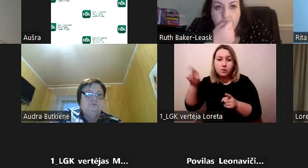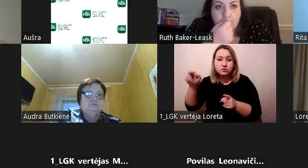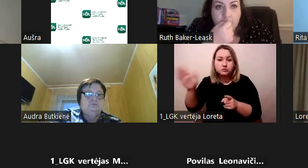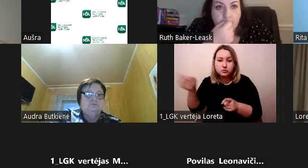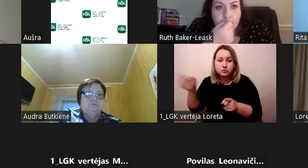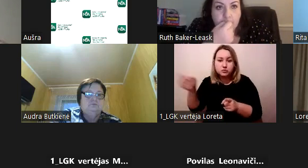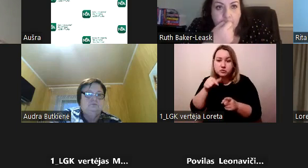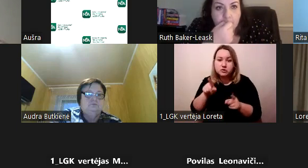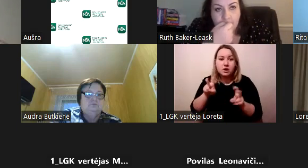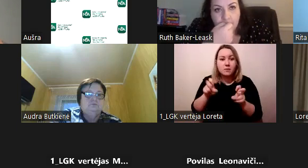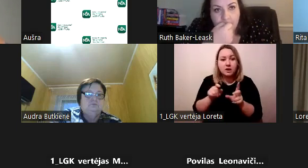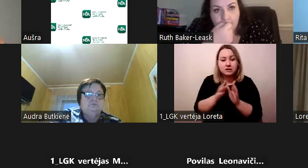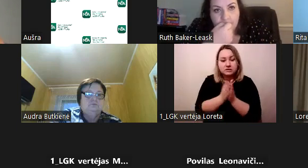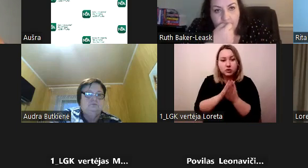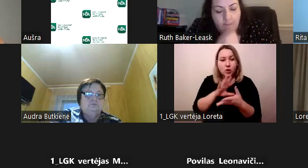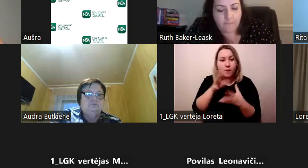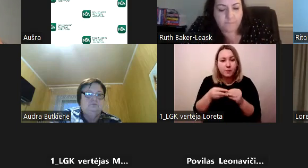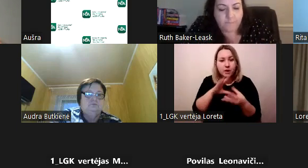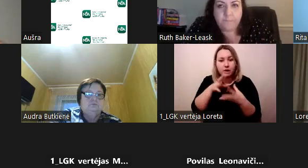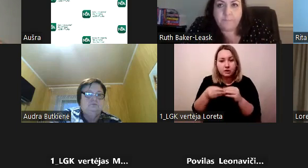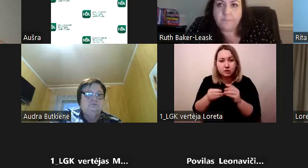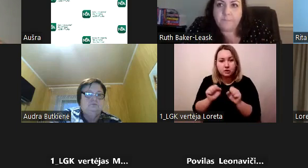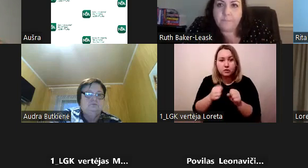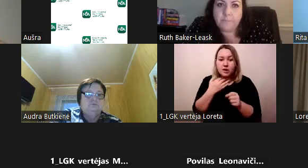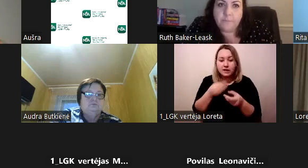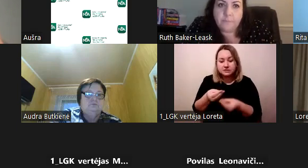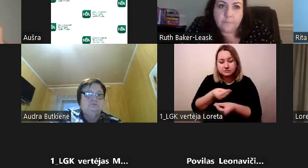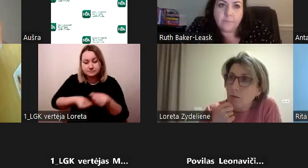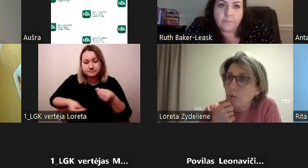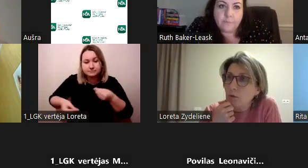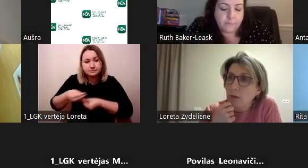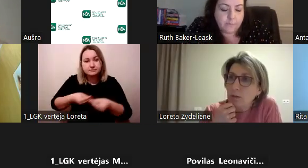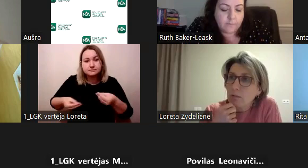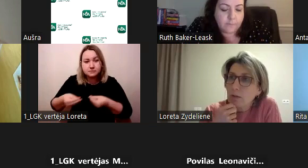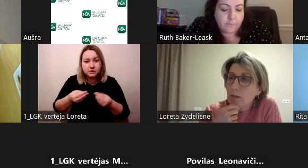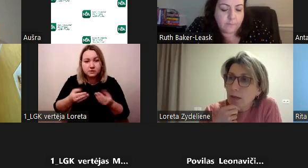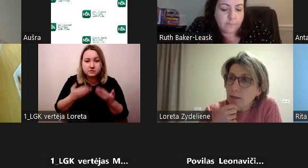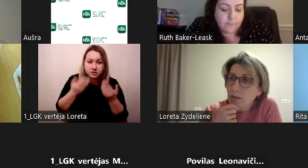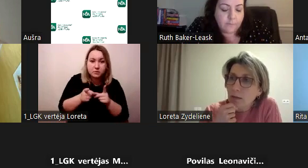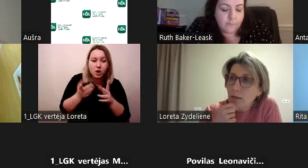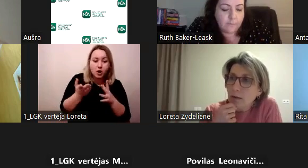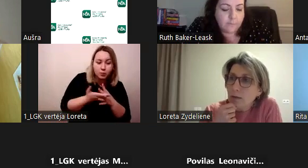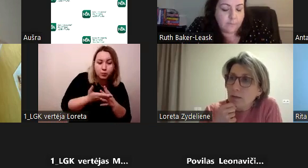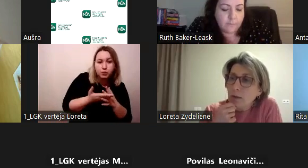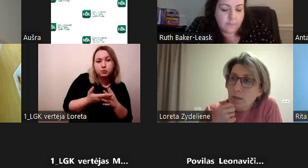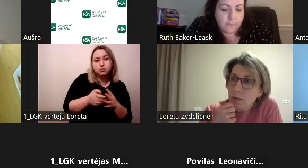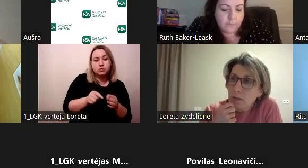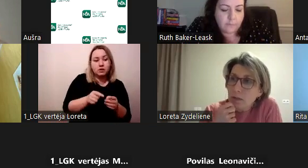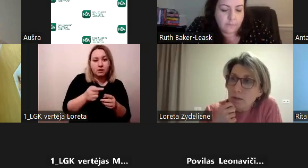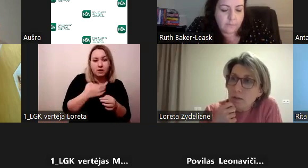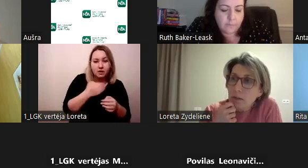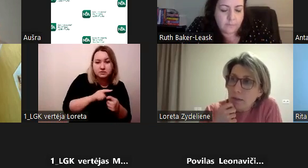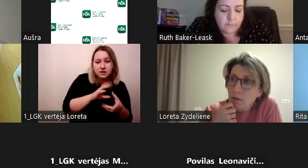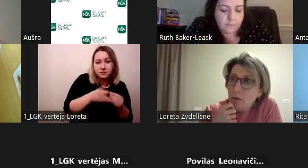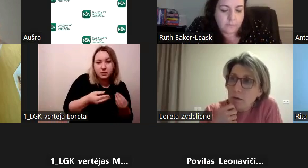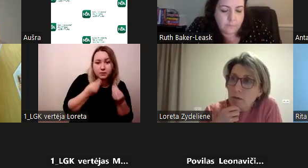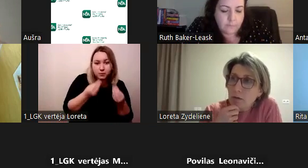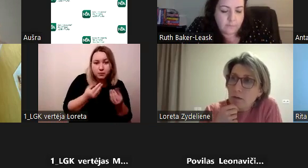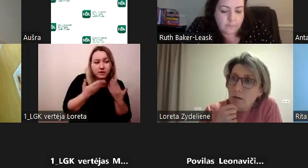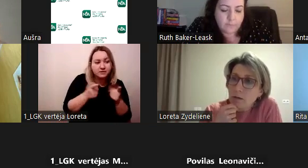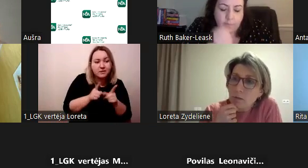knygų rinkiniai, kurios pasidalina klasė ir galbūt vienu metu skaito pusę ar visą klasę. Ir tam skiriamas